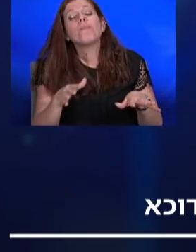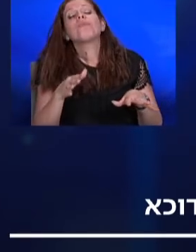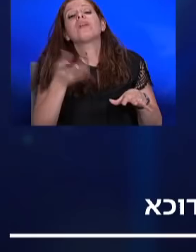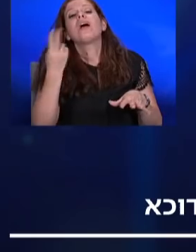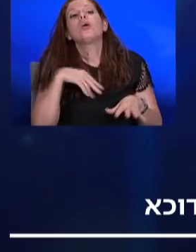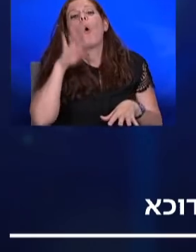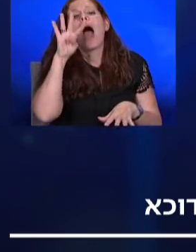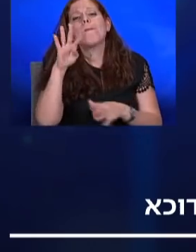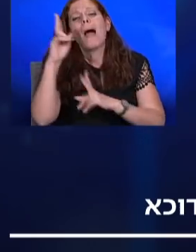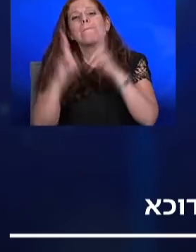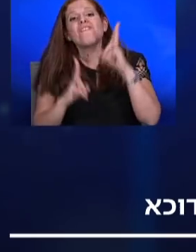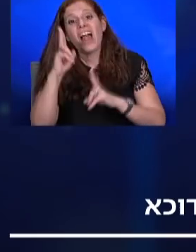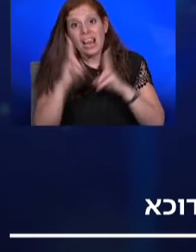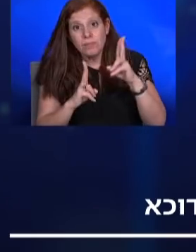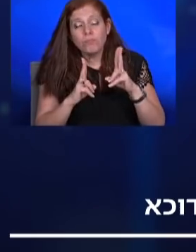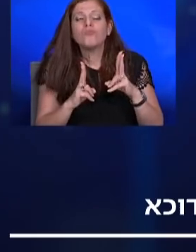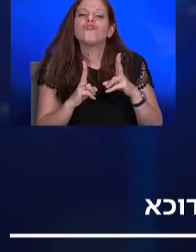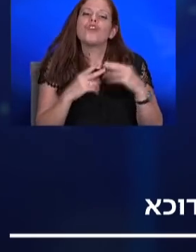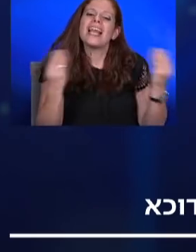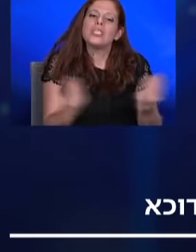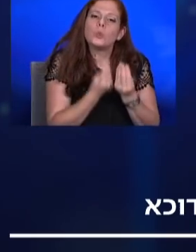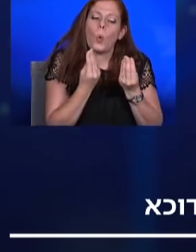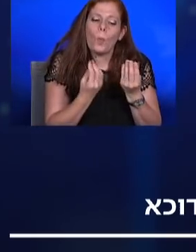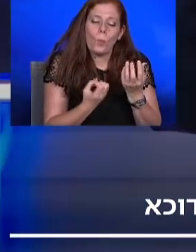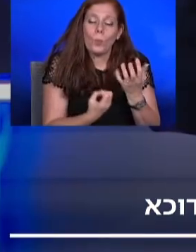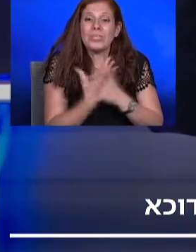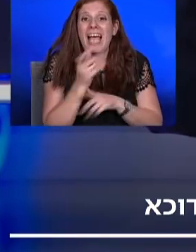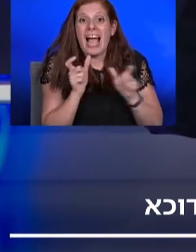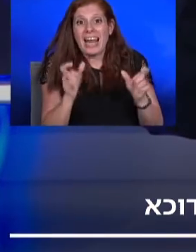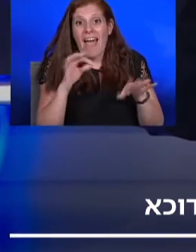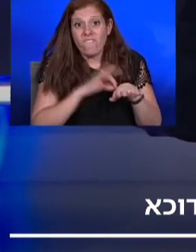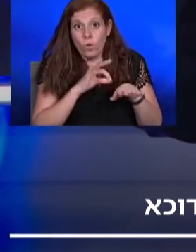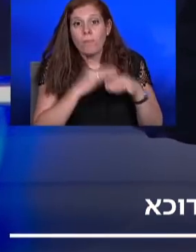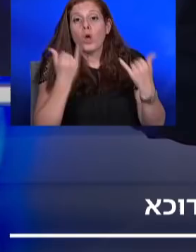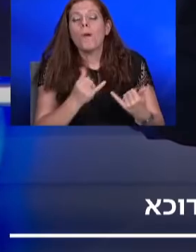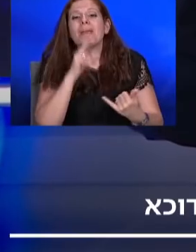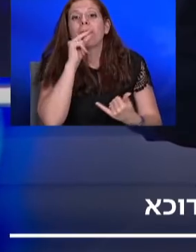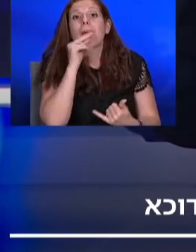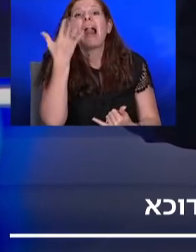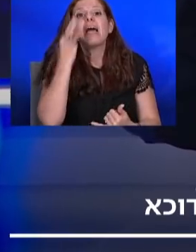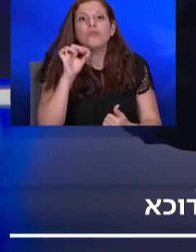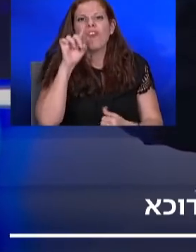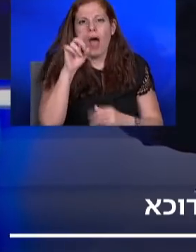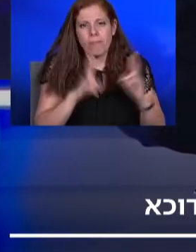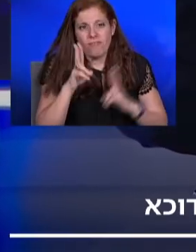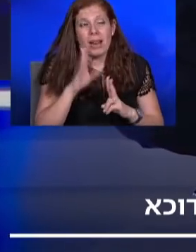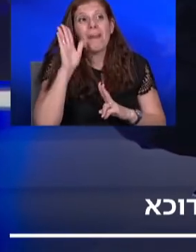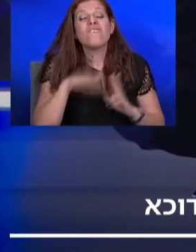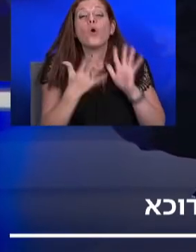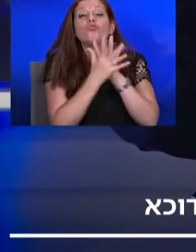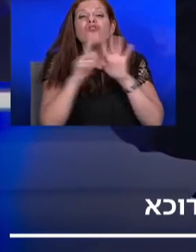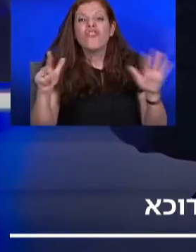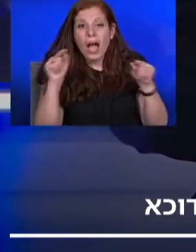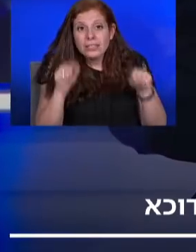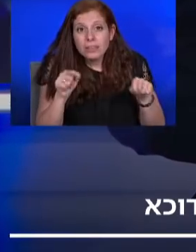לייצור מוצרים רפואיים, מוצרי הגנה רפואיים. היום אנחנו מדברים על 51 כאלה, לפחות 17 מהם מעסיקים